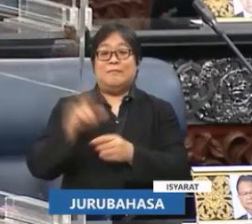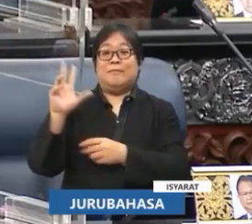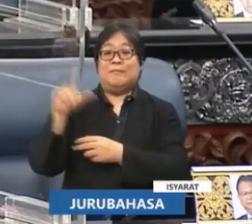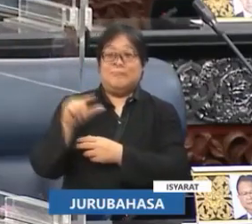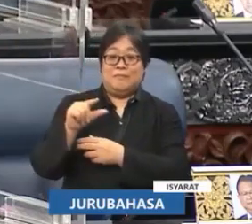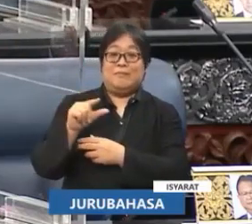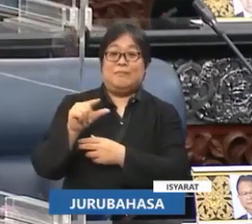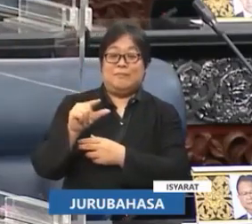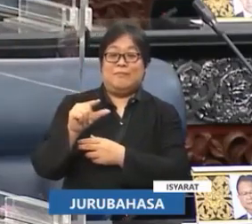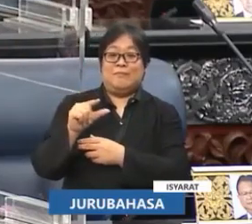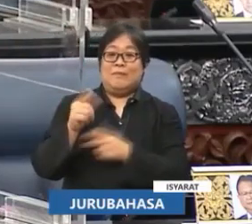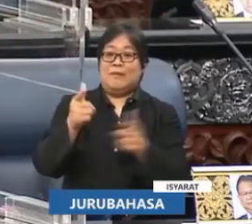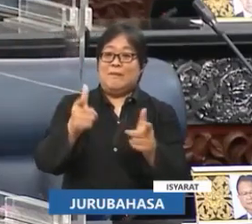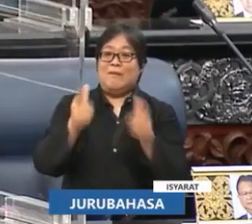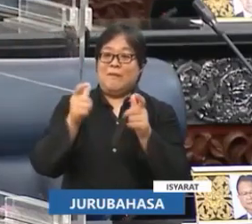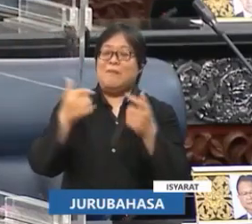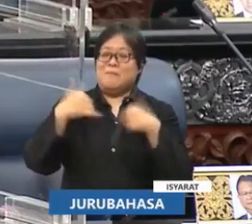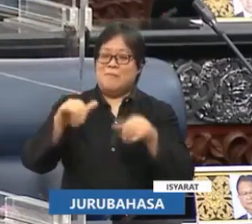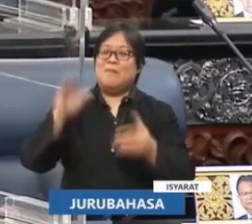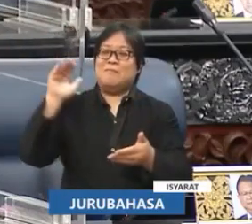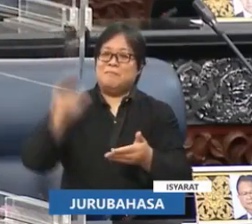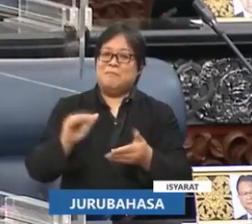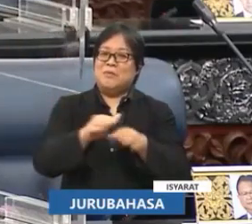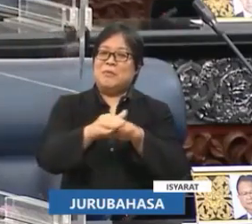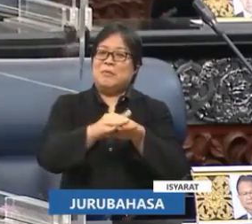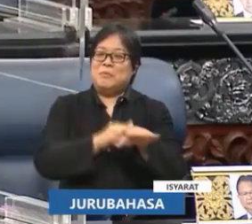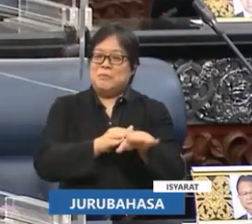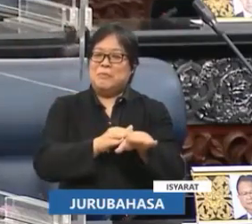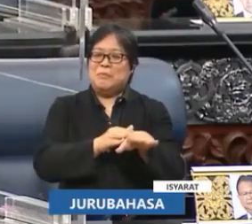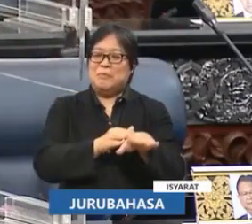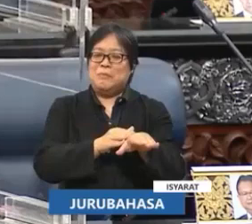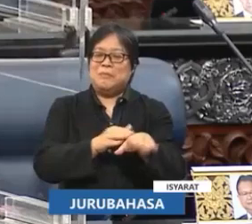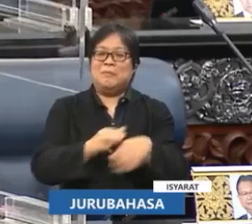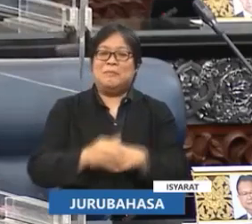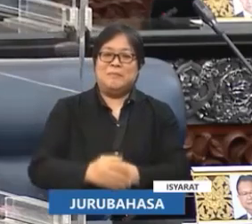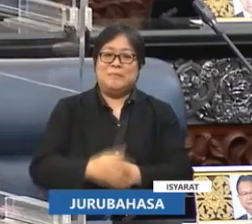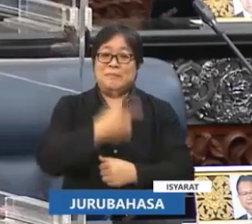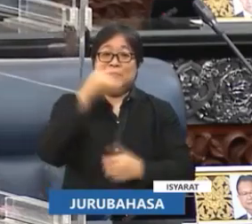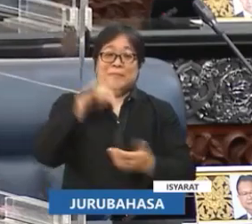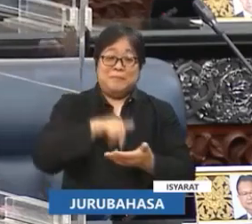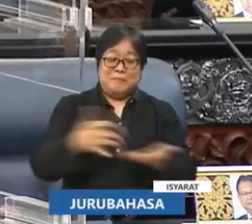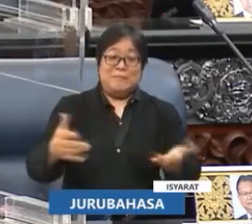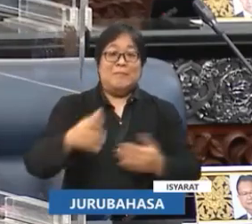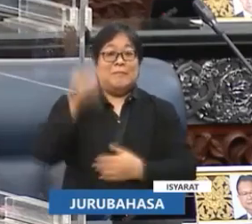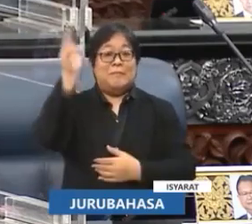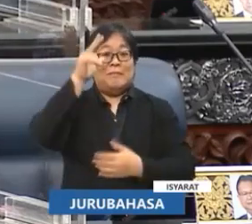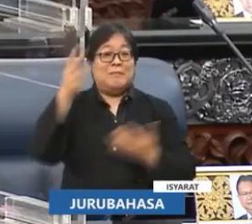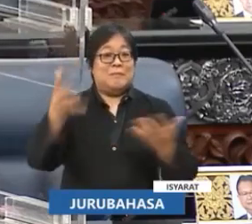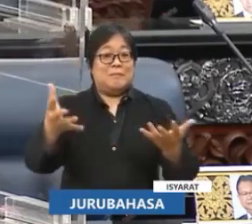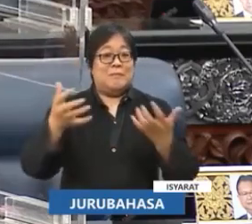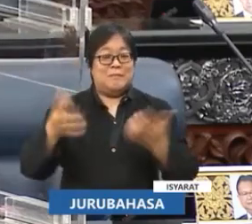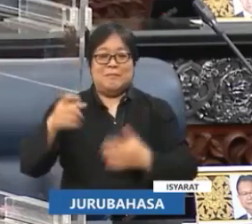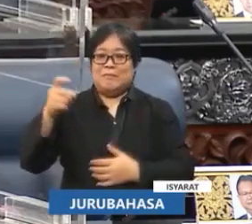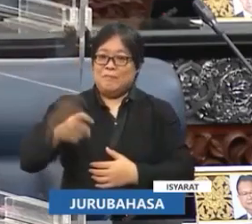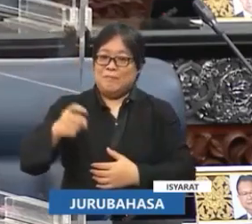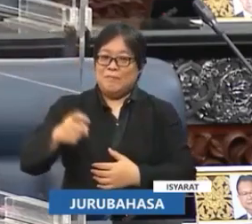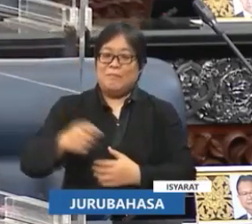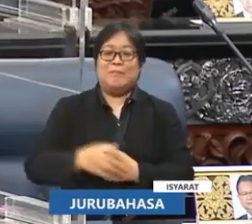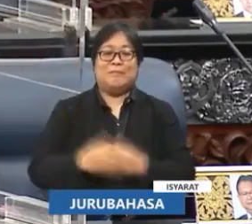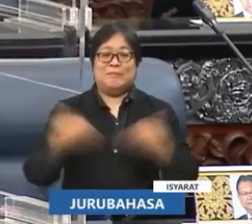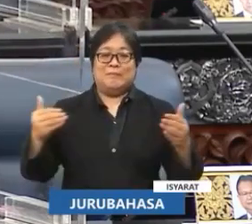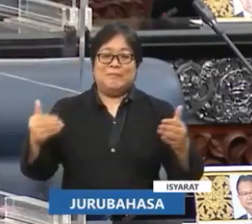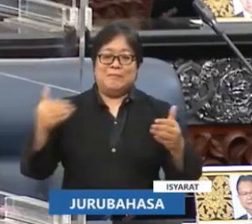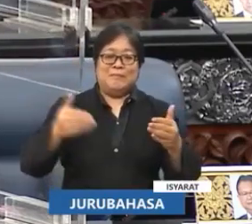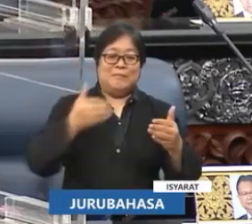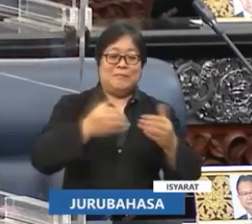3G, speednya masih rendah lagi, ya, masih sangat rendah. Sebab itu kerajaan ingin memastikan menjelang